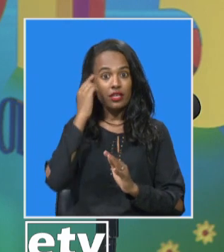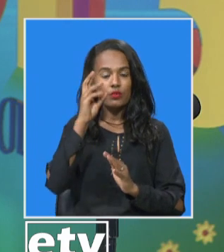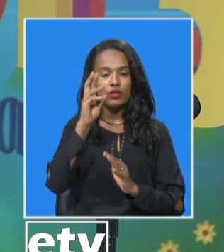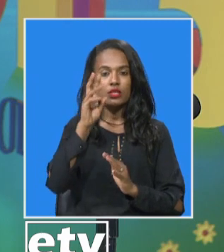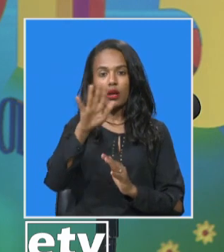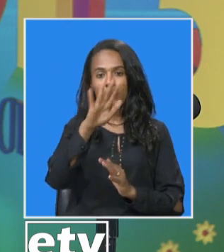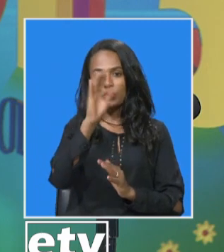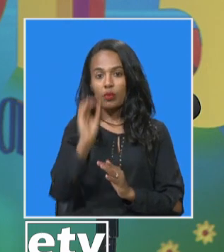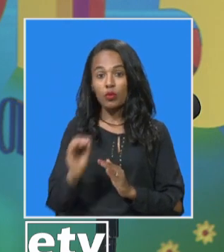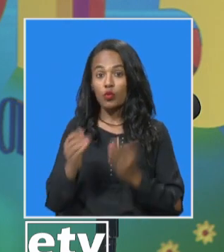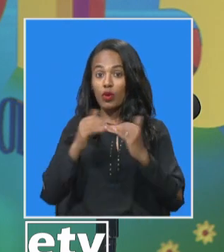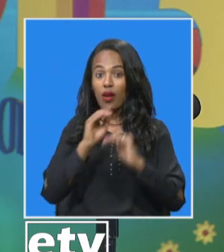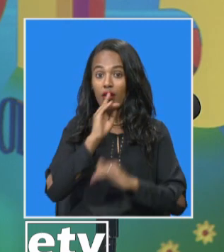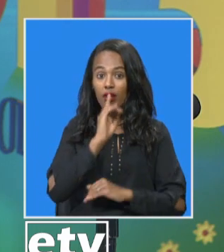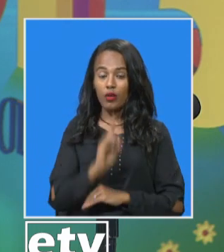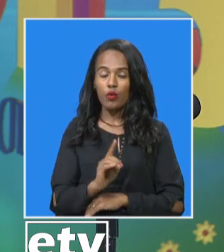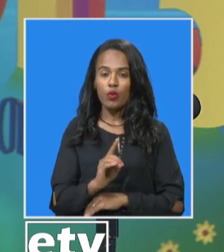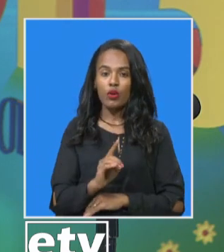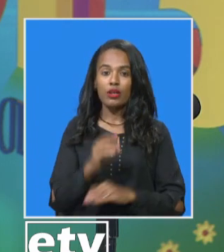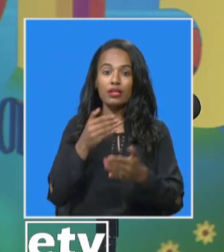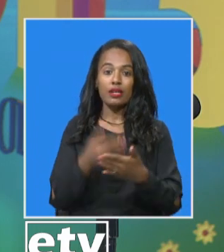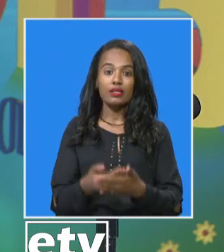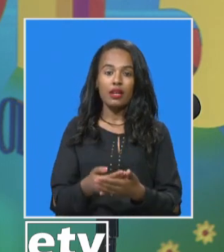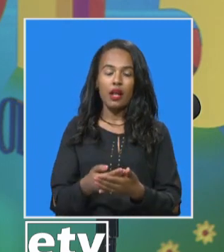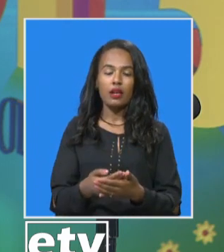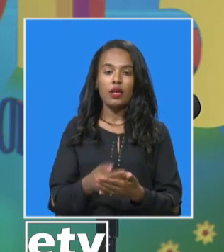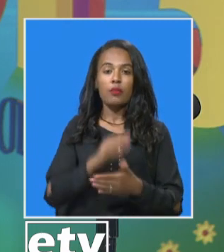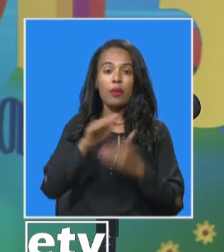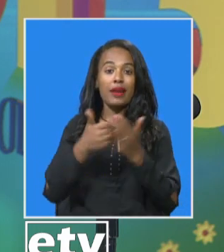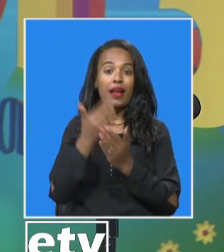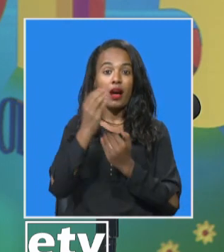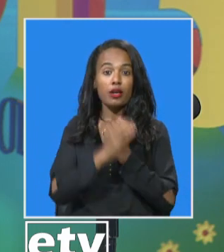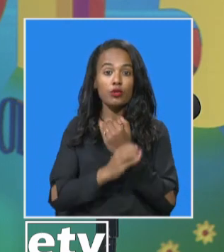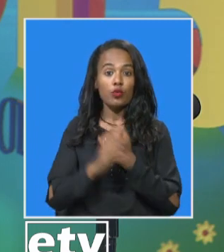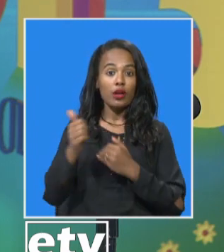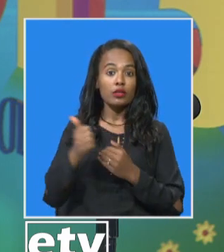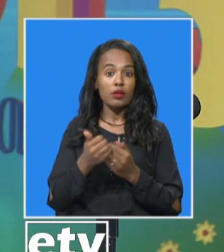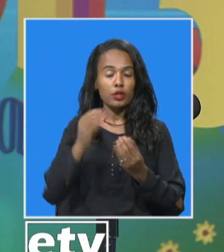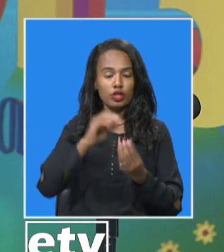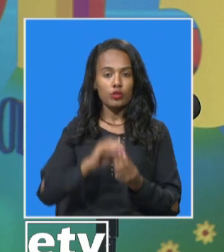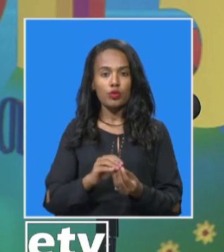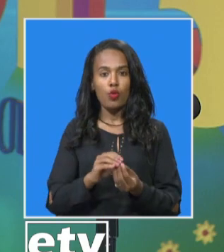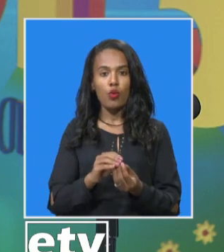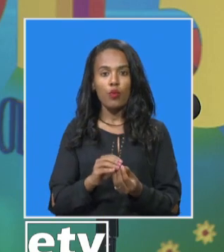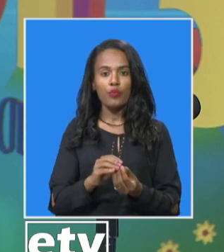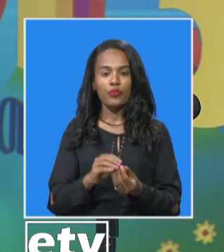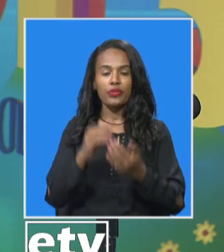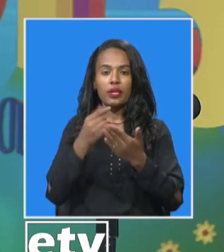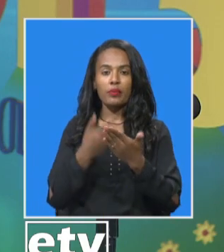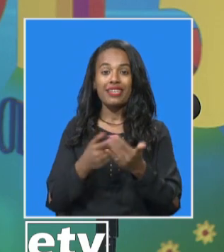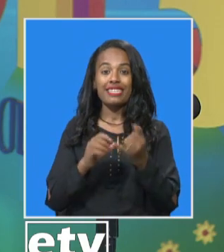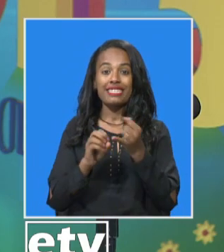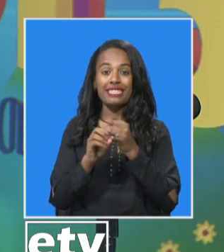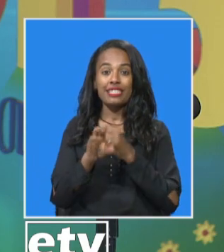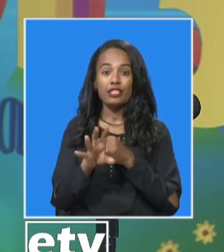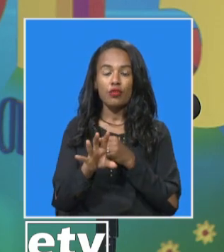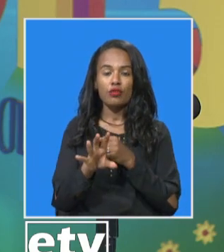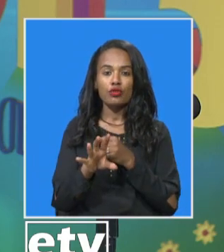በመቶ ያክል ደርሰናል። በመላ ሀገሪቱ አዲስ አበባን ጨምሮ በመላ ሀገሪቱ በእነዚህ